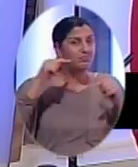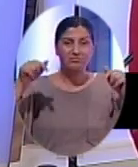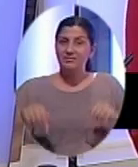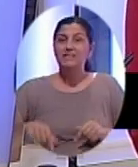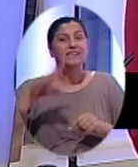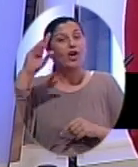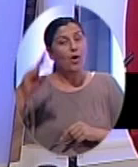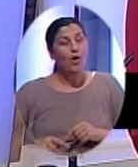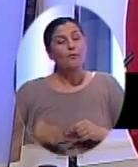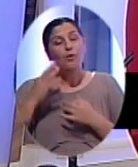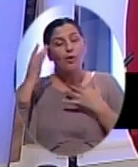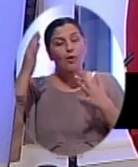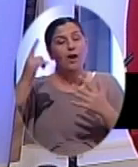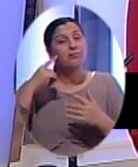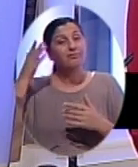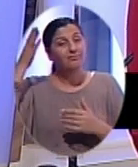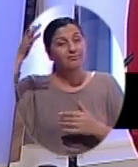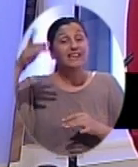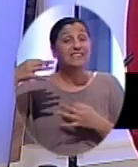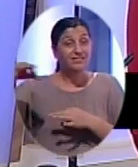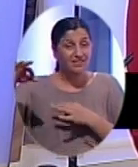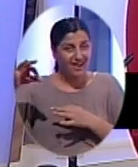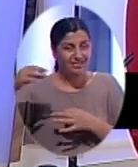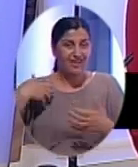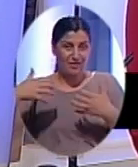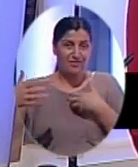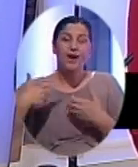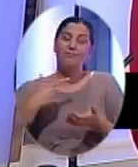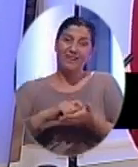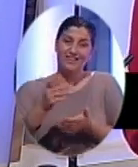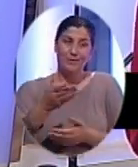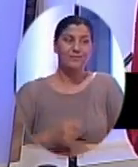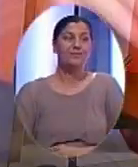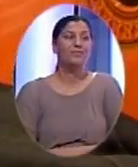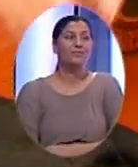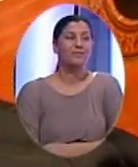פלמנקו מקומי וחולמים יום אחד להופיע גם בספרד, זאת הכתבה של לינור אלאלוף.